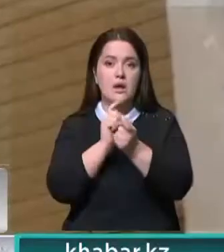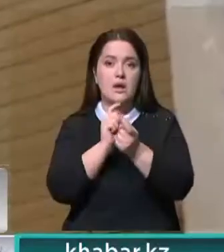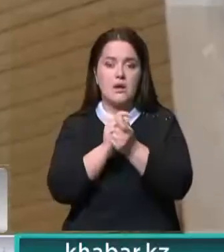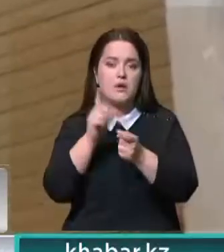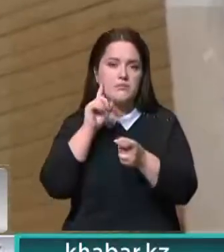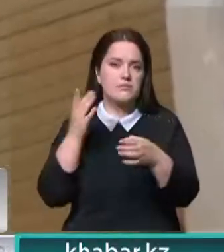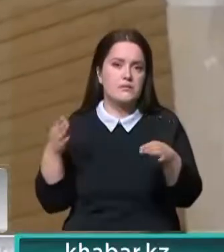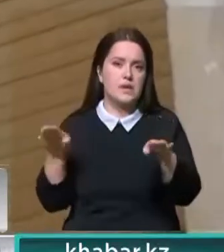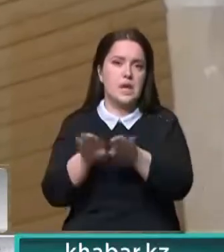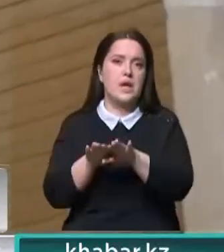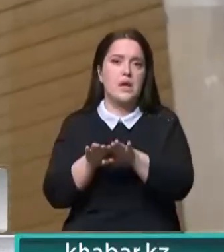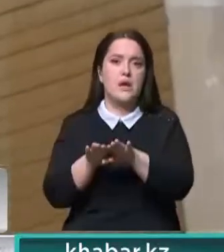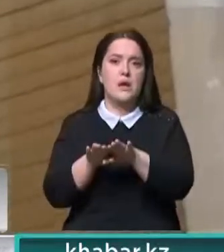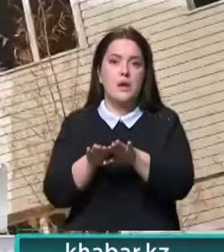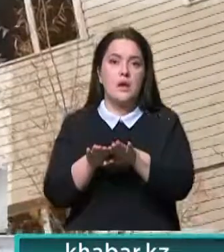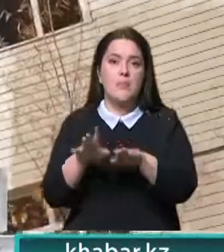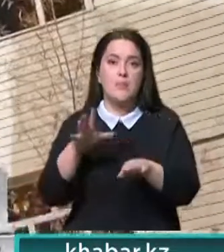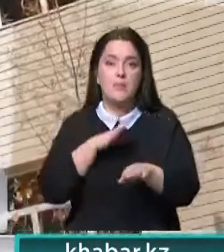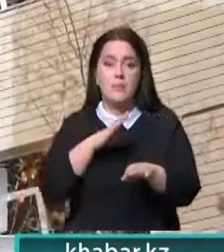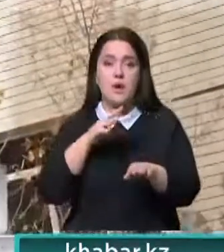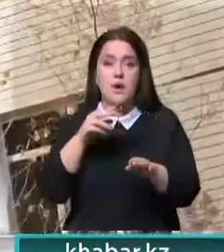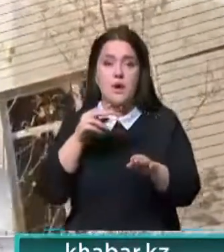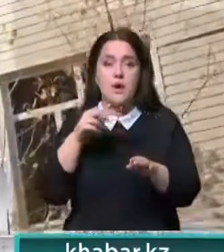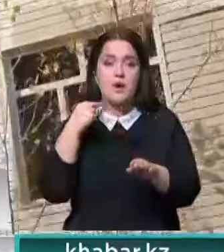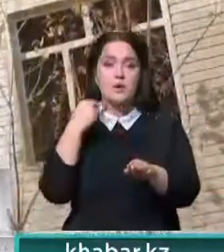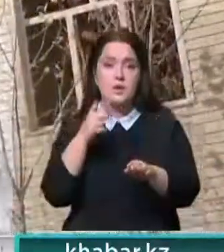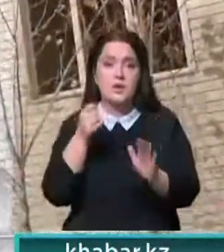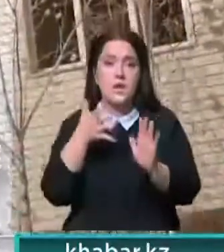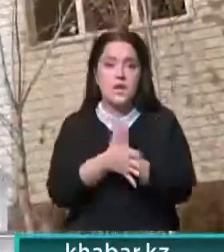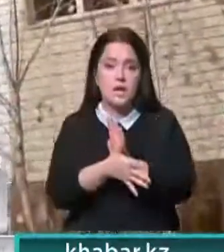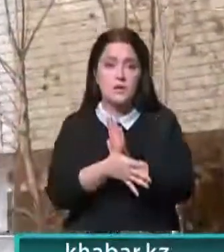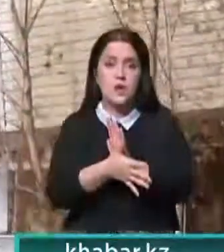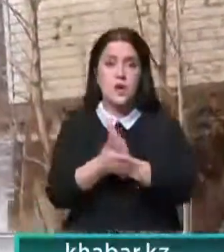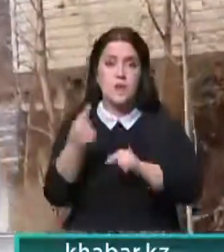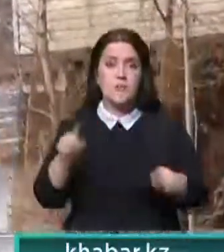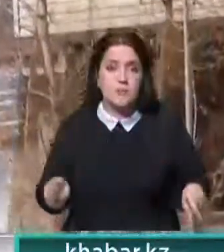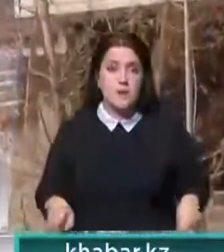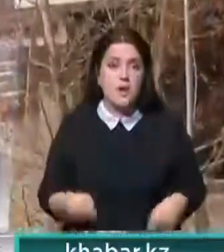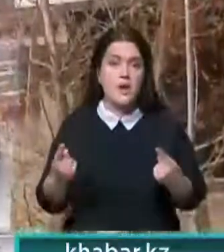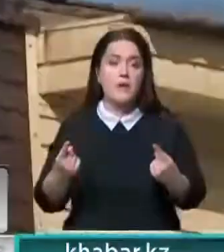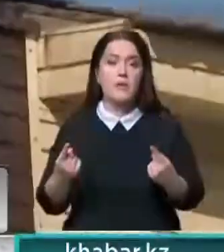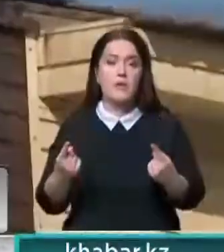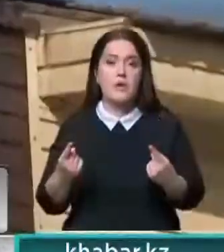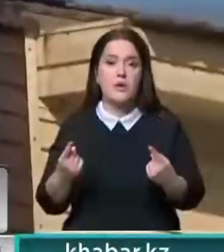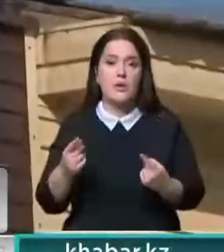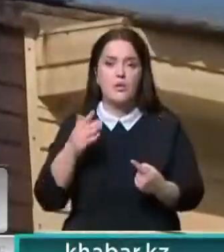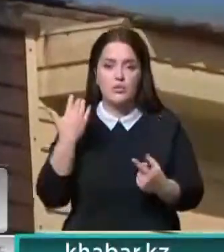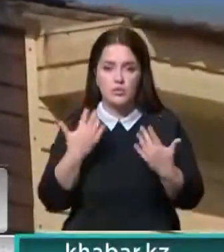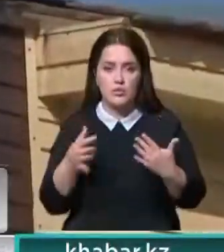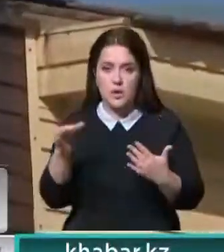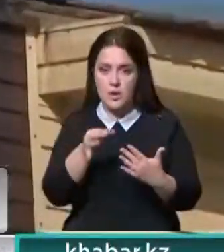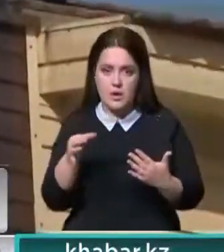скандалом законсервировали, а чиновники были осуждены за растрату. В итоге оживить и использовать объект по прямому